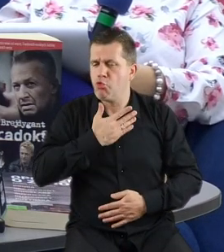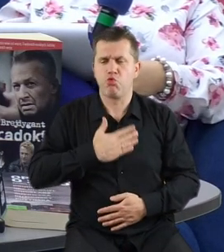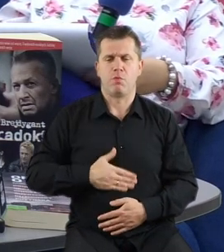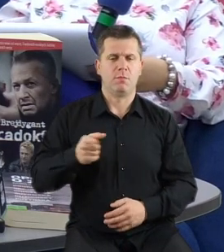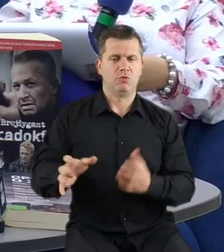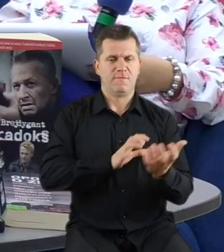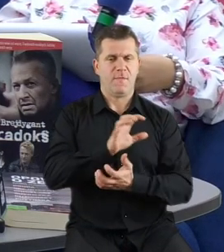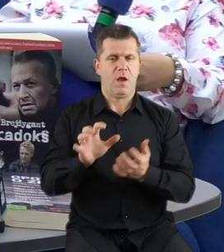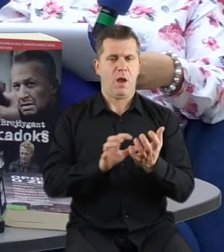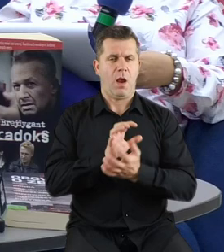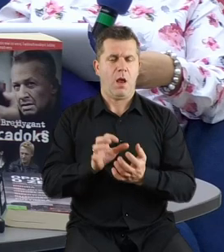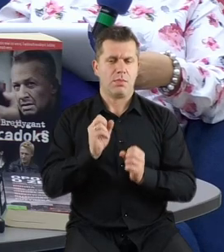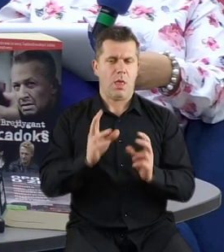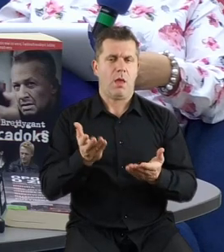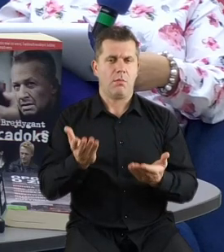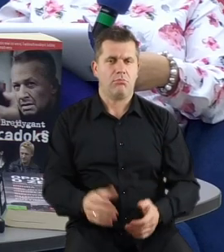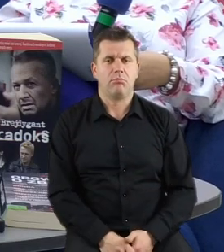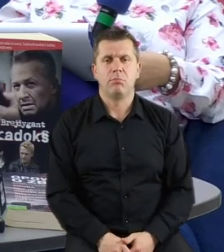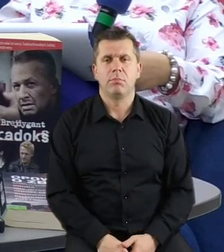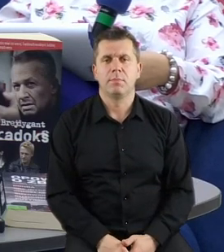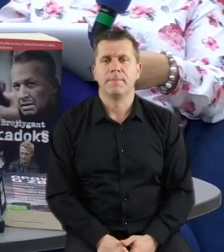bo ja po prostu lubię taki świat. No ja,